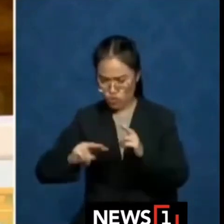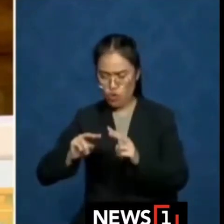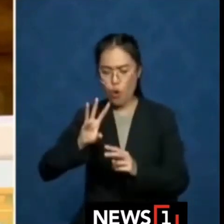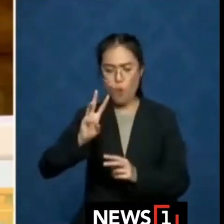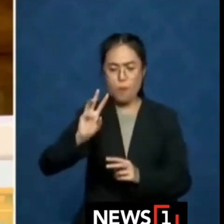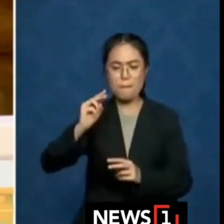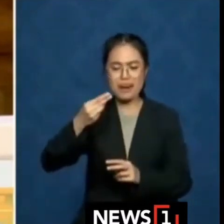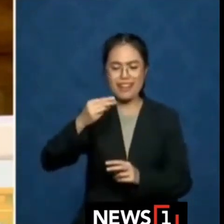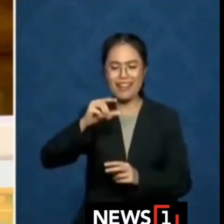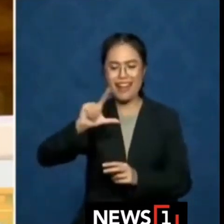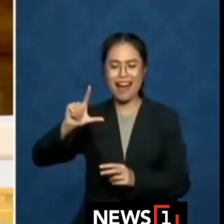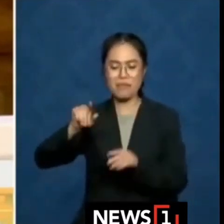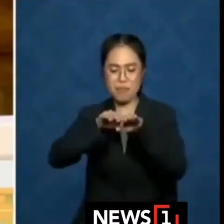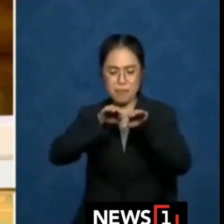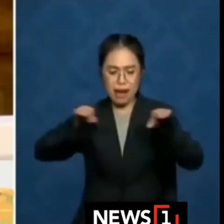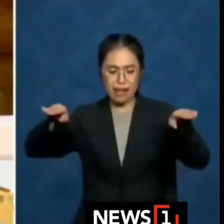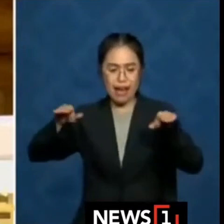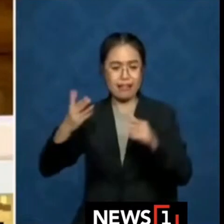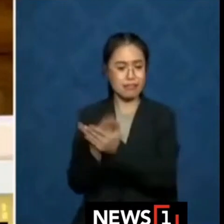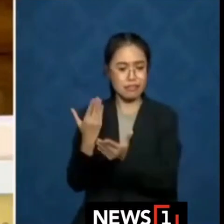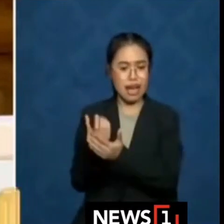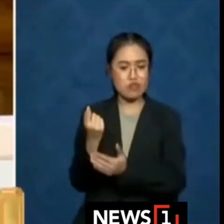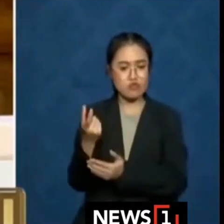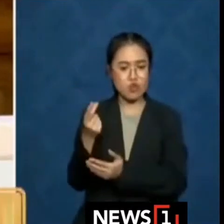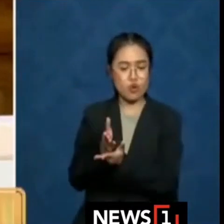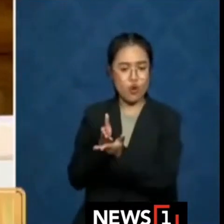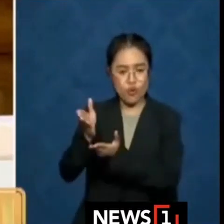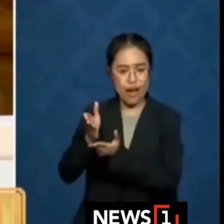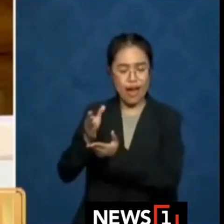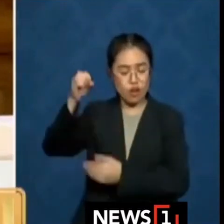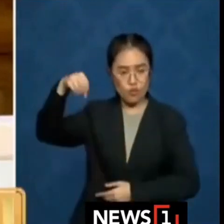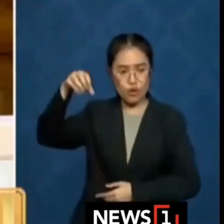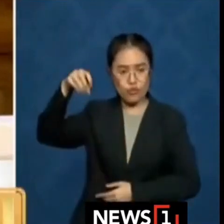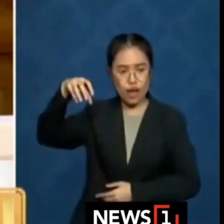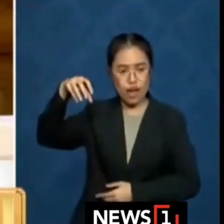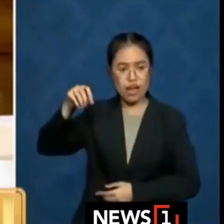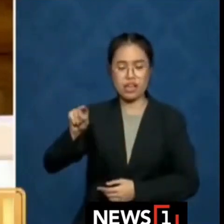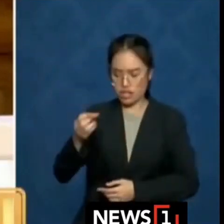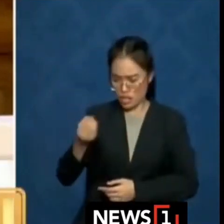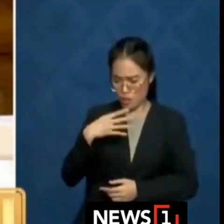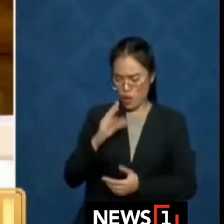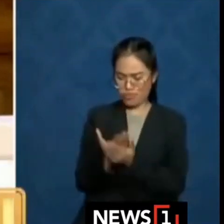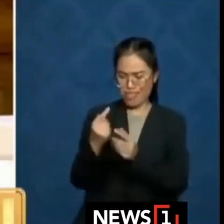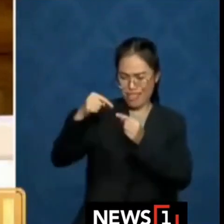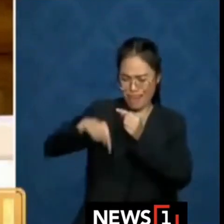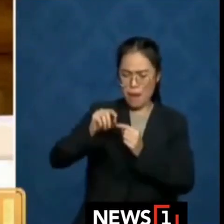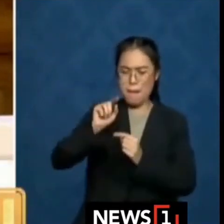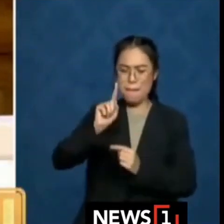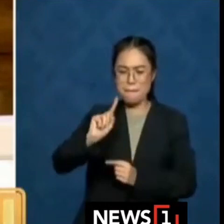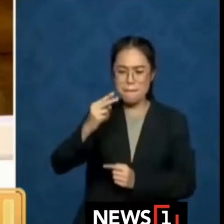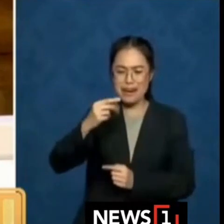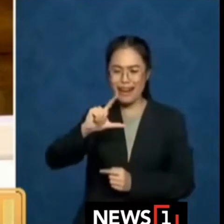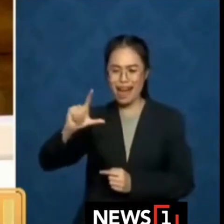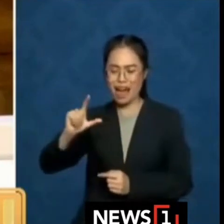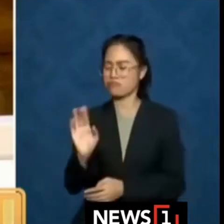60,000ล้านบาทเป็นมาตรฐานของการไฟฟ้าฝยผลิตเพราะฉะนั้นตัวเลขที่ท่านบอกลงไปหมื่นกว่าล้านเป็นไปไม่ได้และเราไม่มี